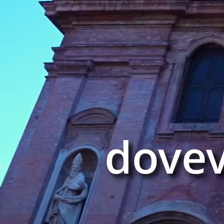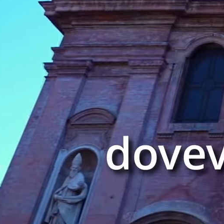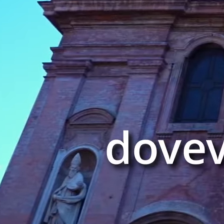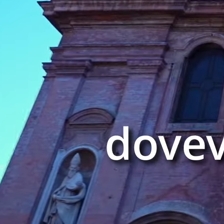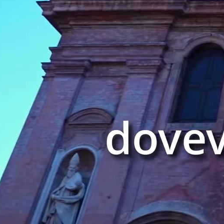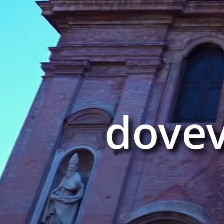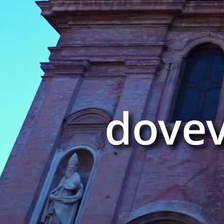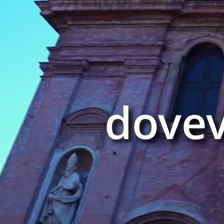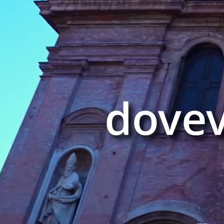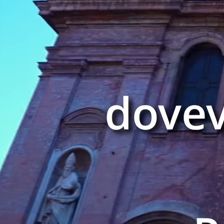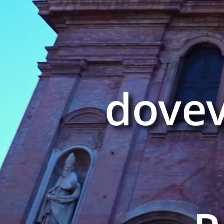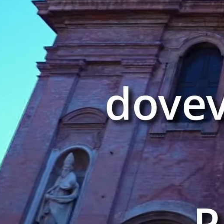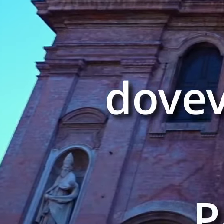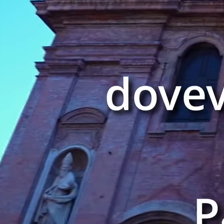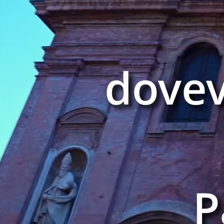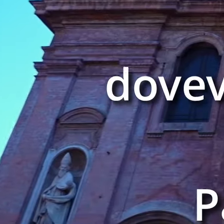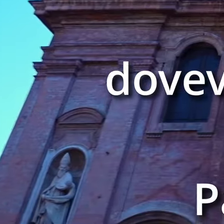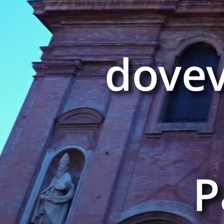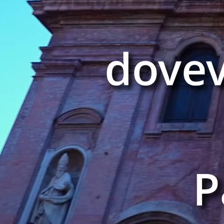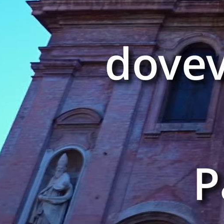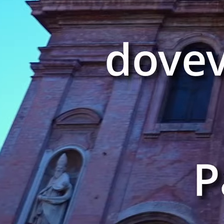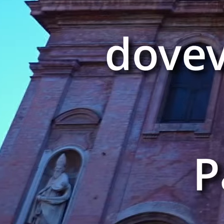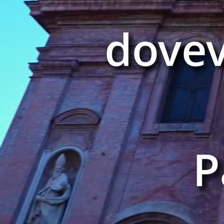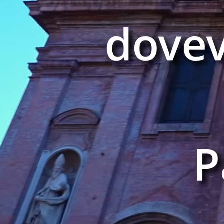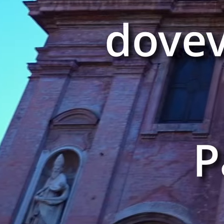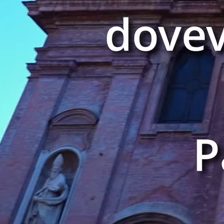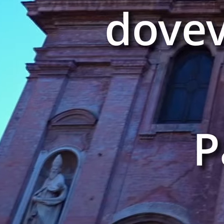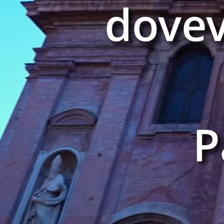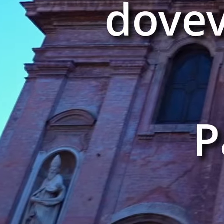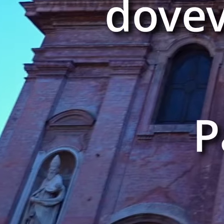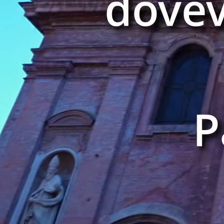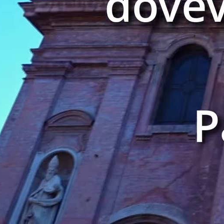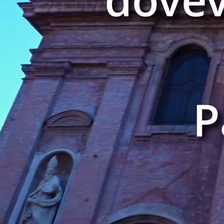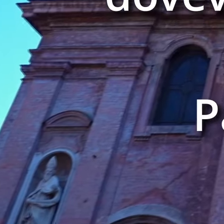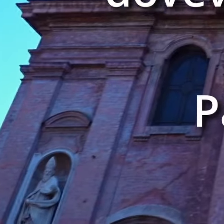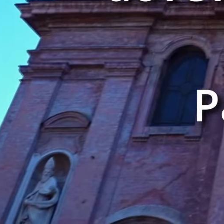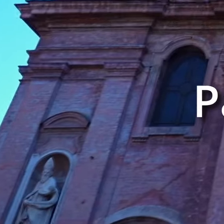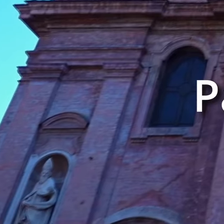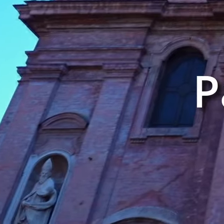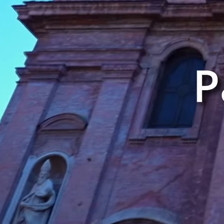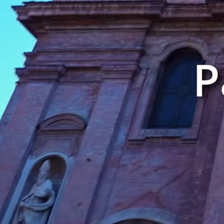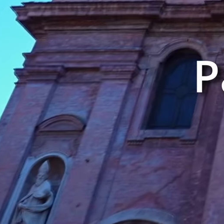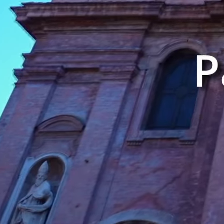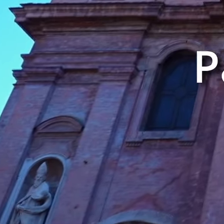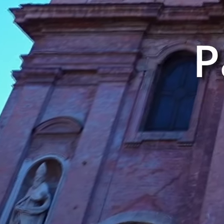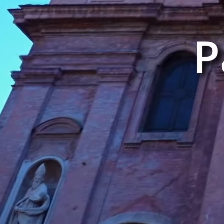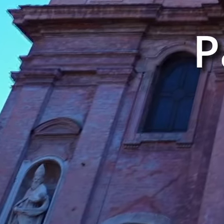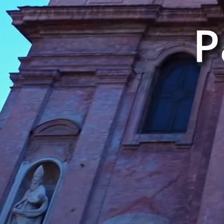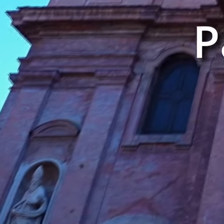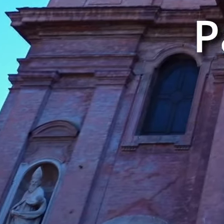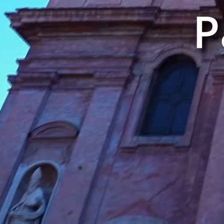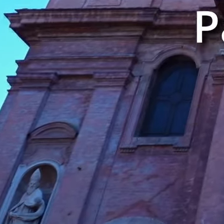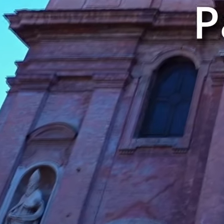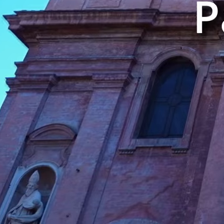non avevano ancora compreso scrittura che cioè egli doveva risorgere dai